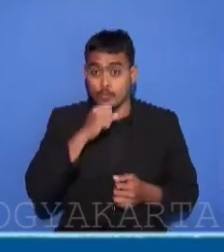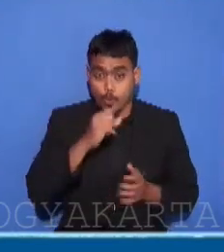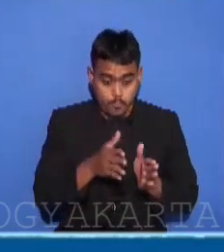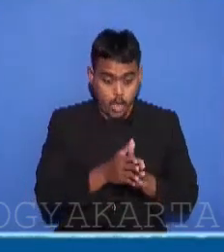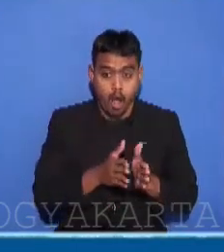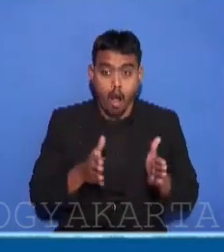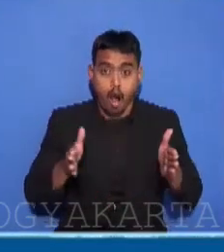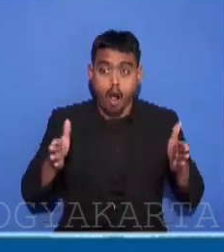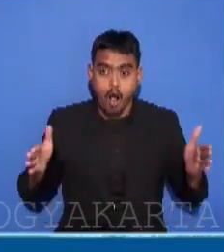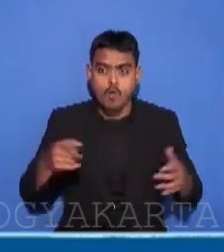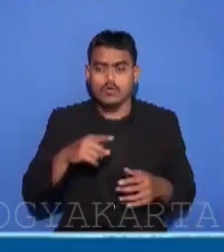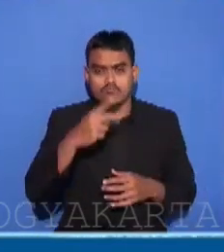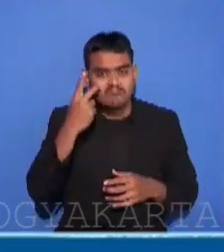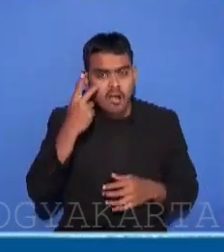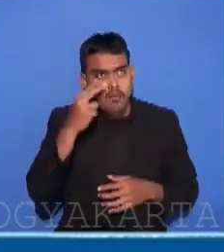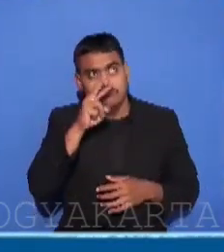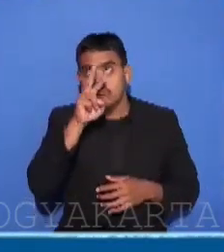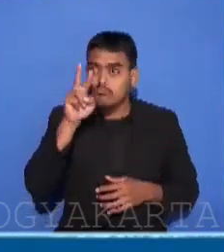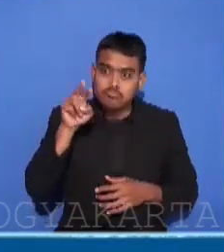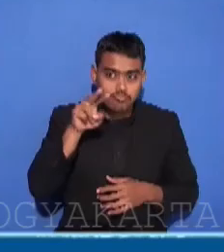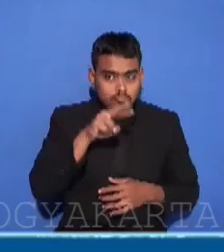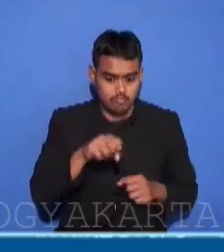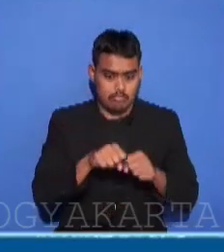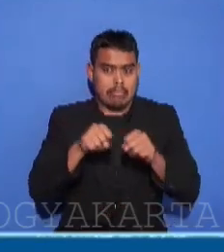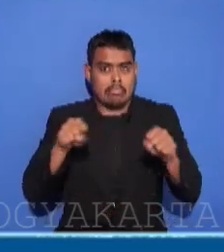ekosistem Ugi Inggil sangat